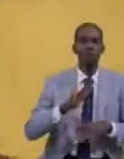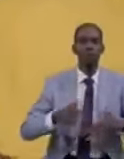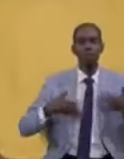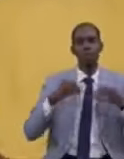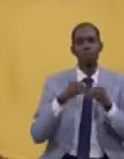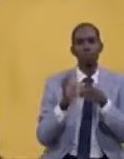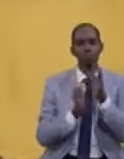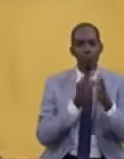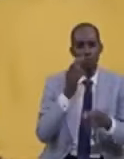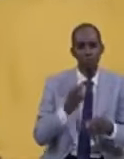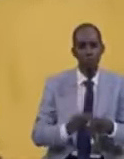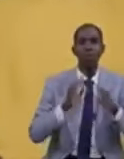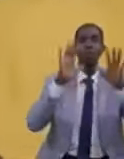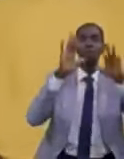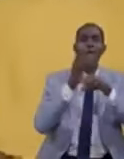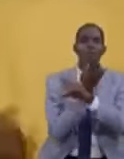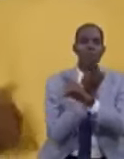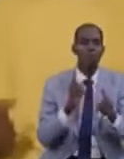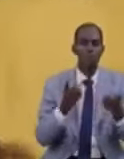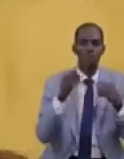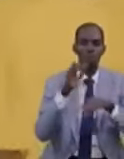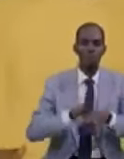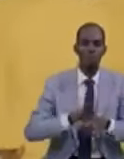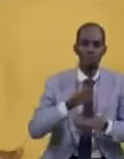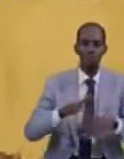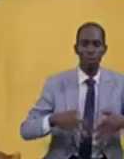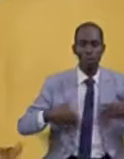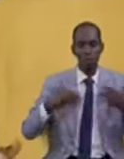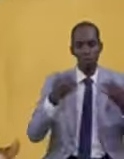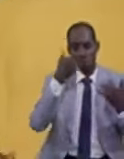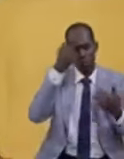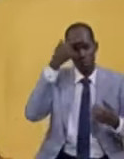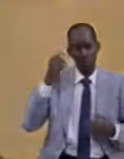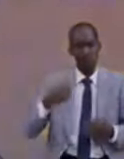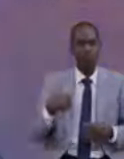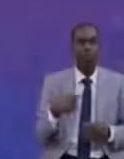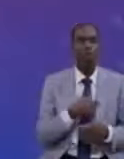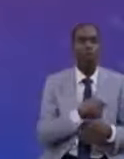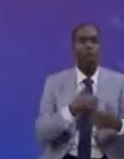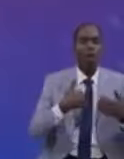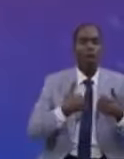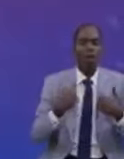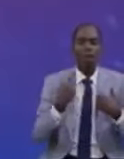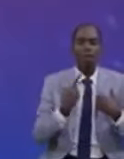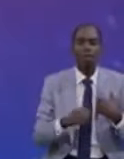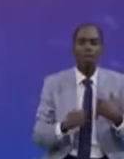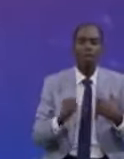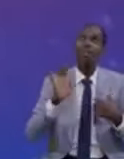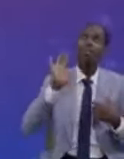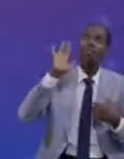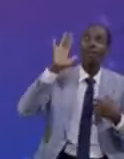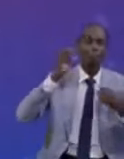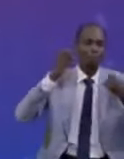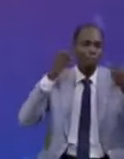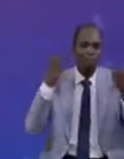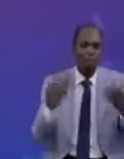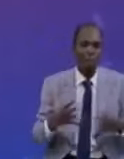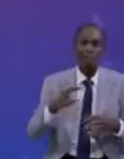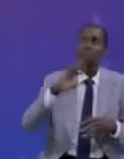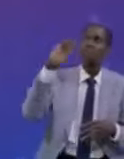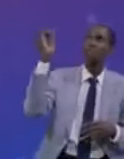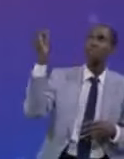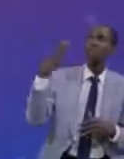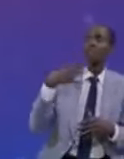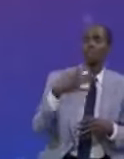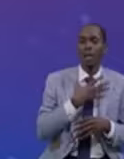délivrance vient sur ta vie parce que nous avons les multiples grâces et bonté pour tous ceux